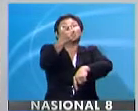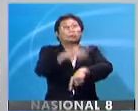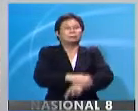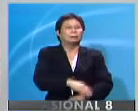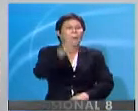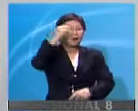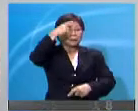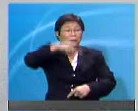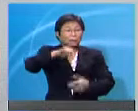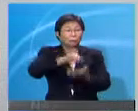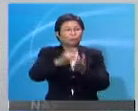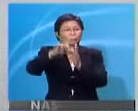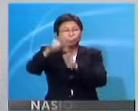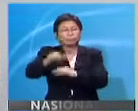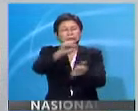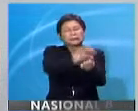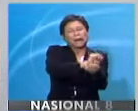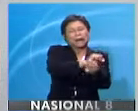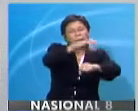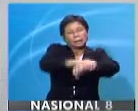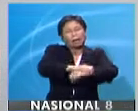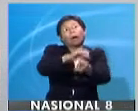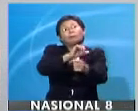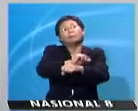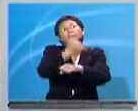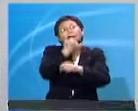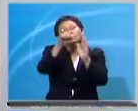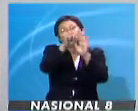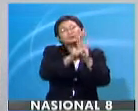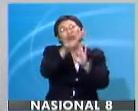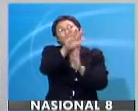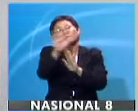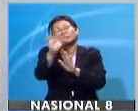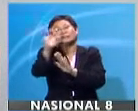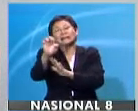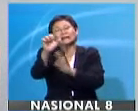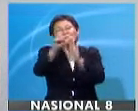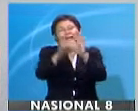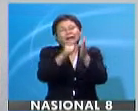lelaki tai berkenan kemudian yang ditahan karena kesalahan di bawah section 1959